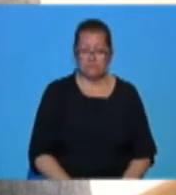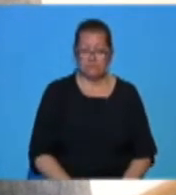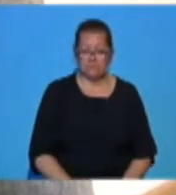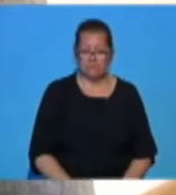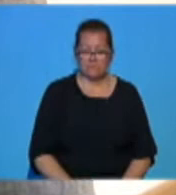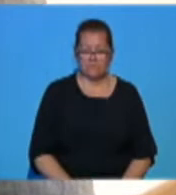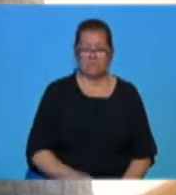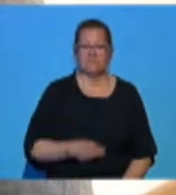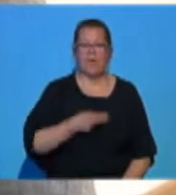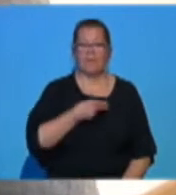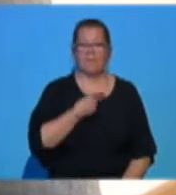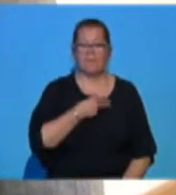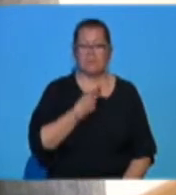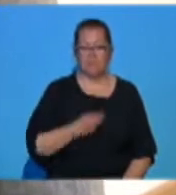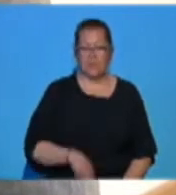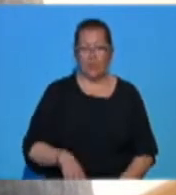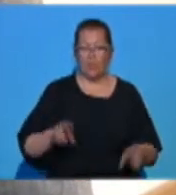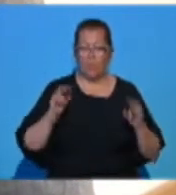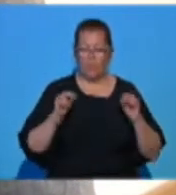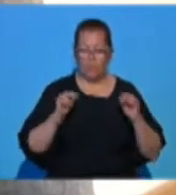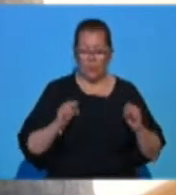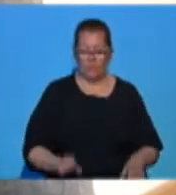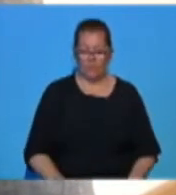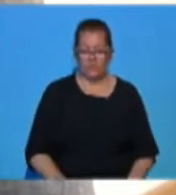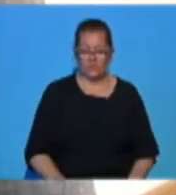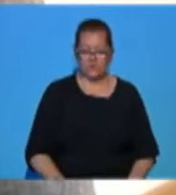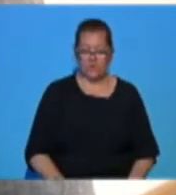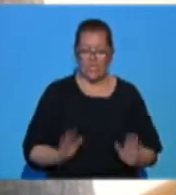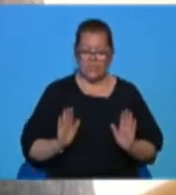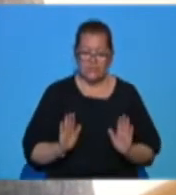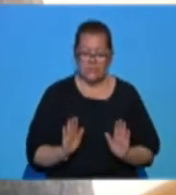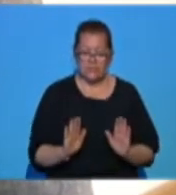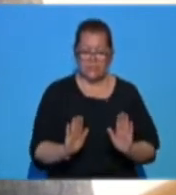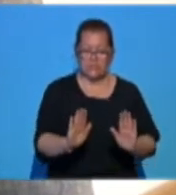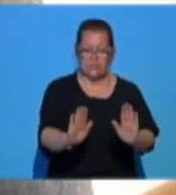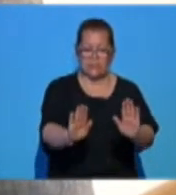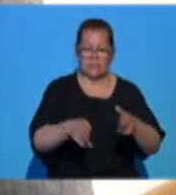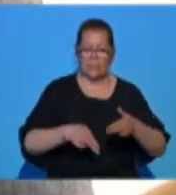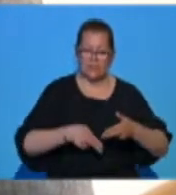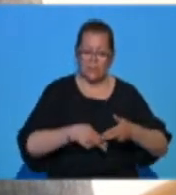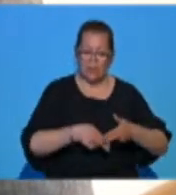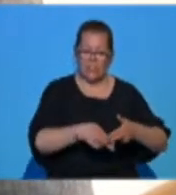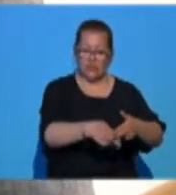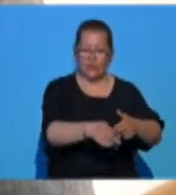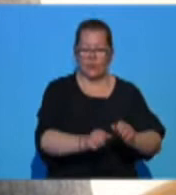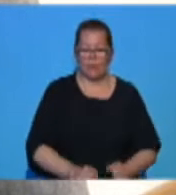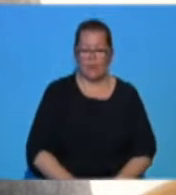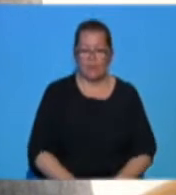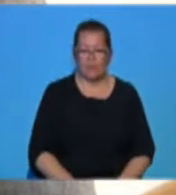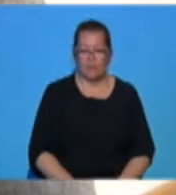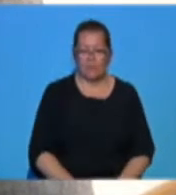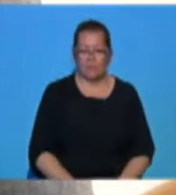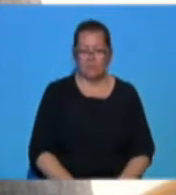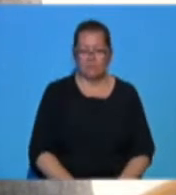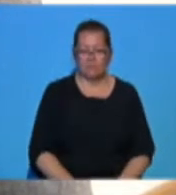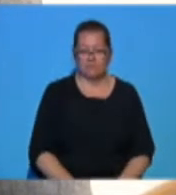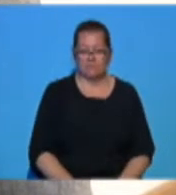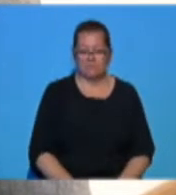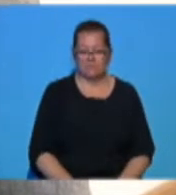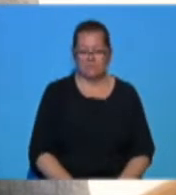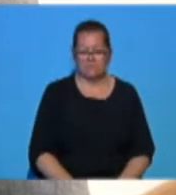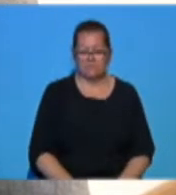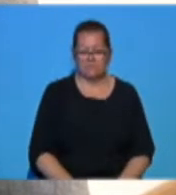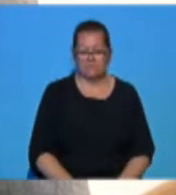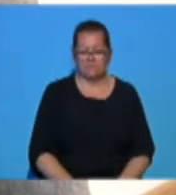fie un profesor care să le dea aceste aspecte și aceste stări sufletești, care